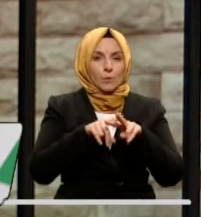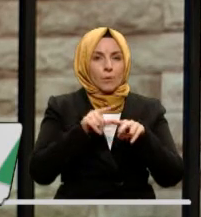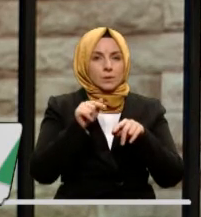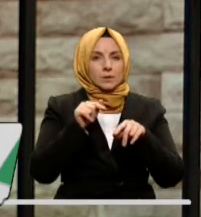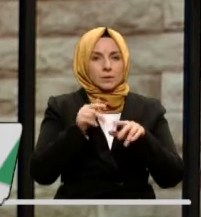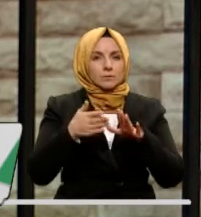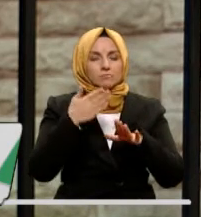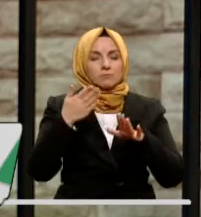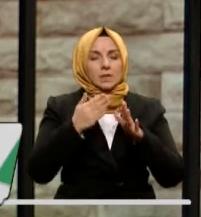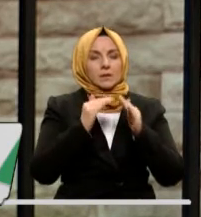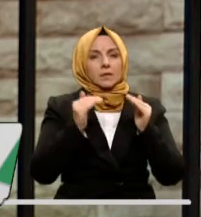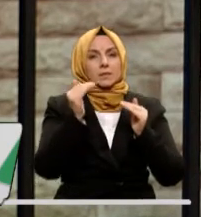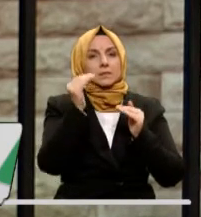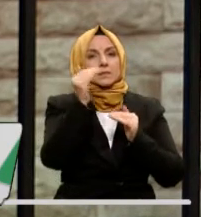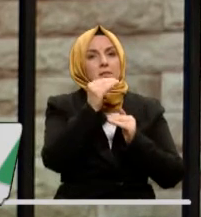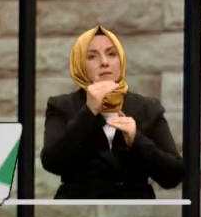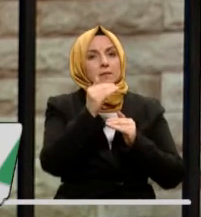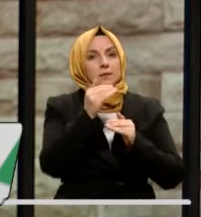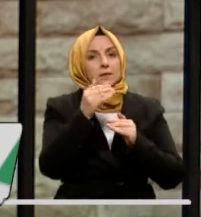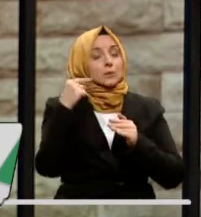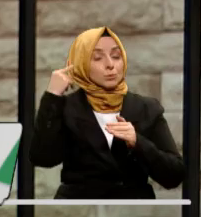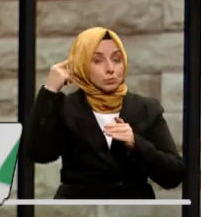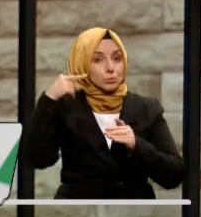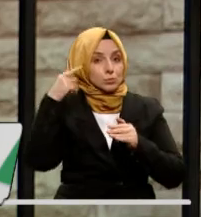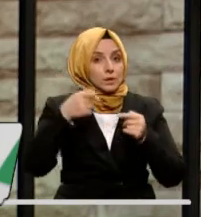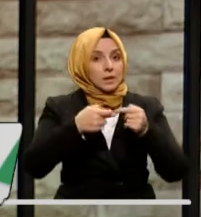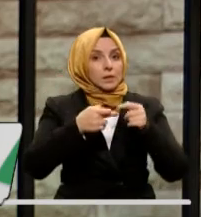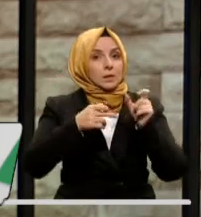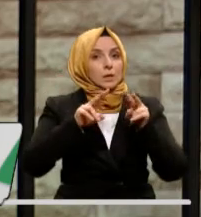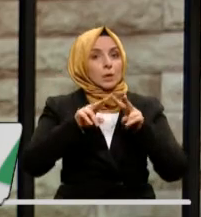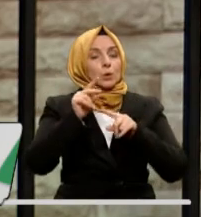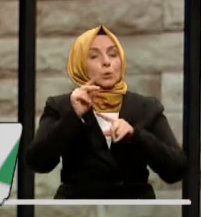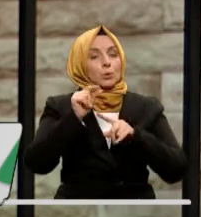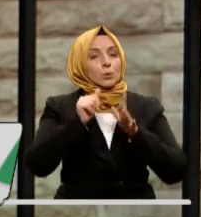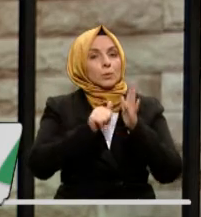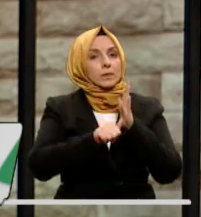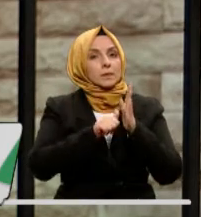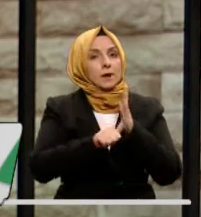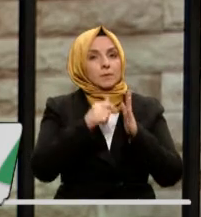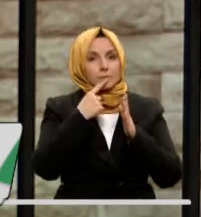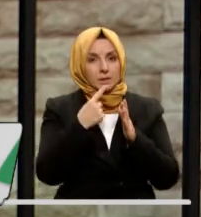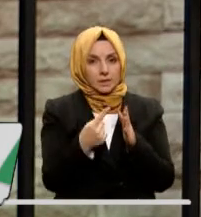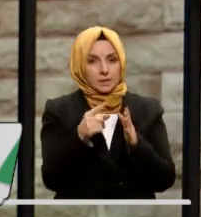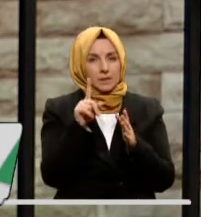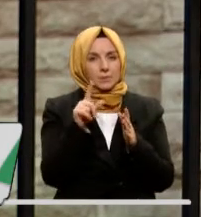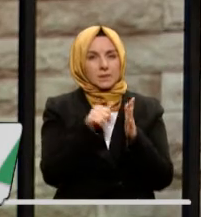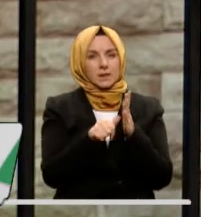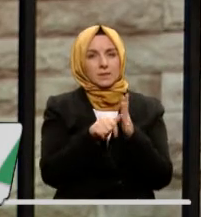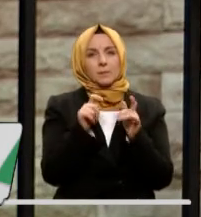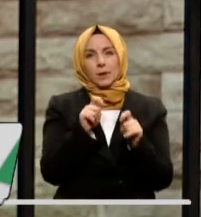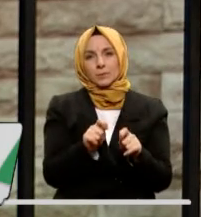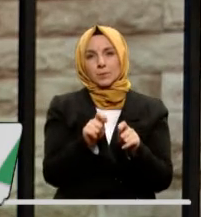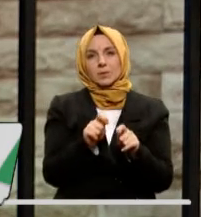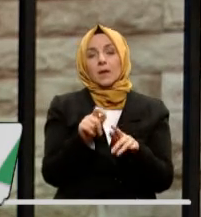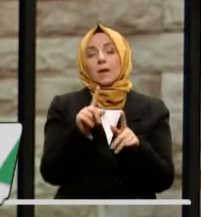geliştirmesi geliştirdiği nden hareketle Rumi takvim dedikleri bir takvimi oluşturmuştur ya 1600'lü